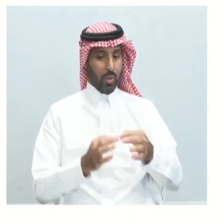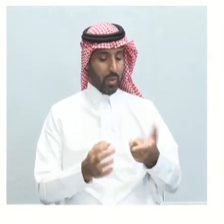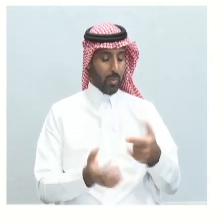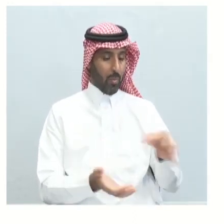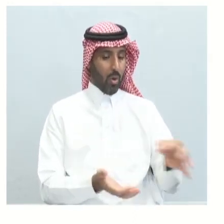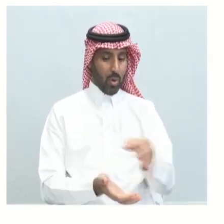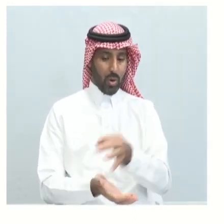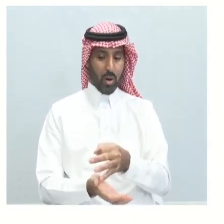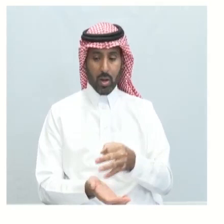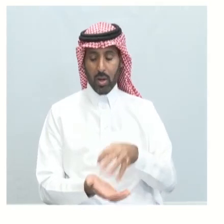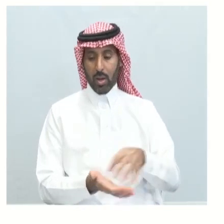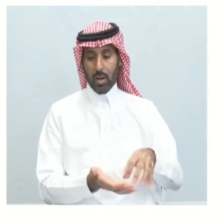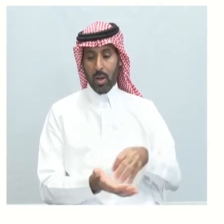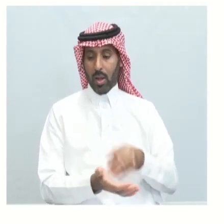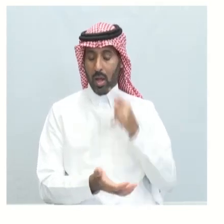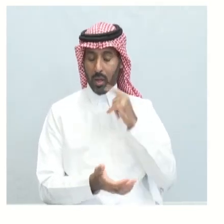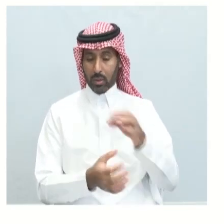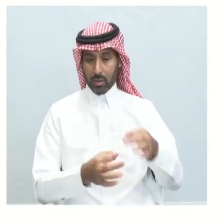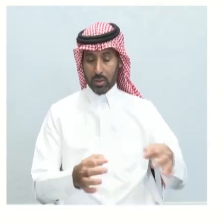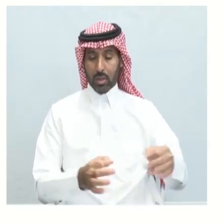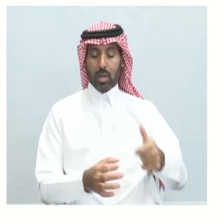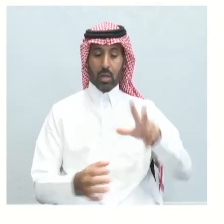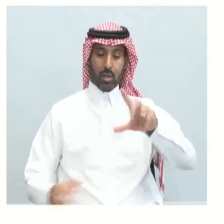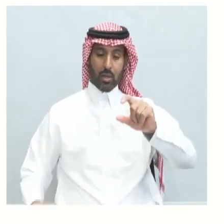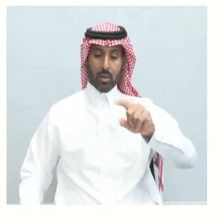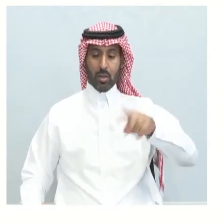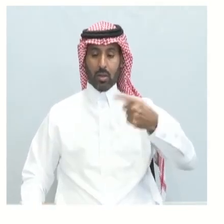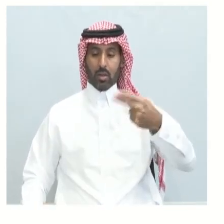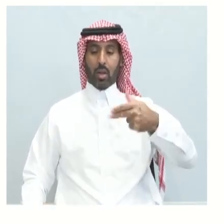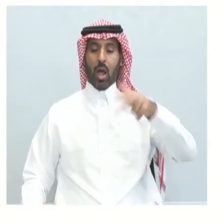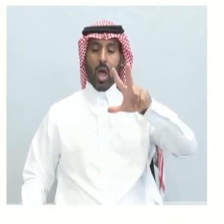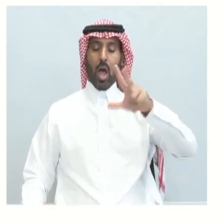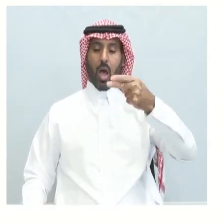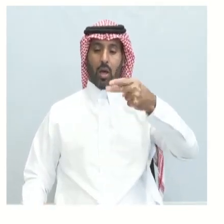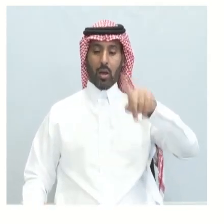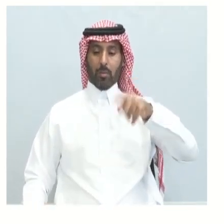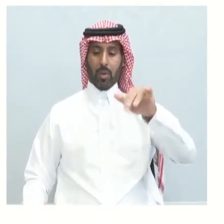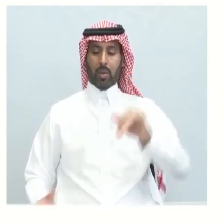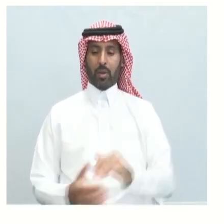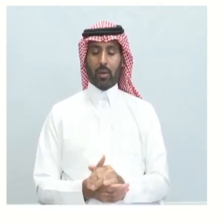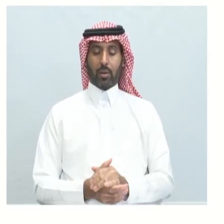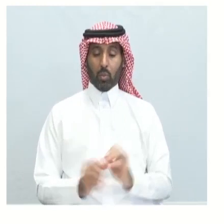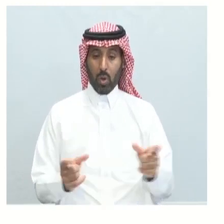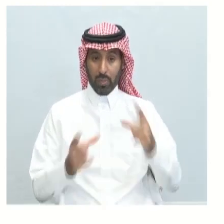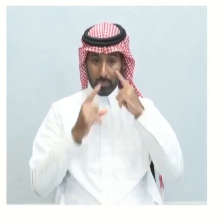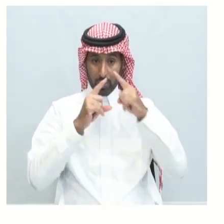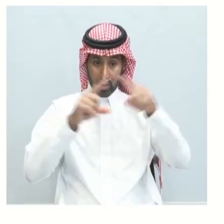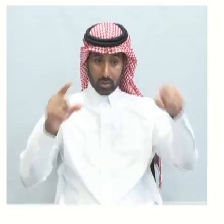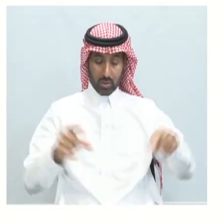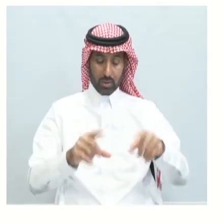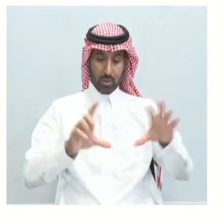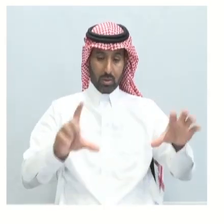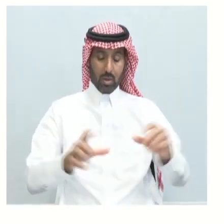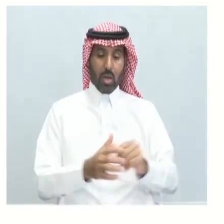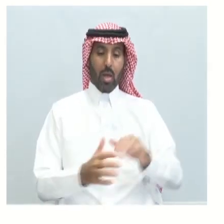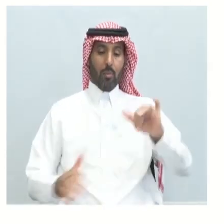موقع اقاليم الدرع العربي وهنا في هذه الخارطه تتضح معنا اكثر لدينا هنا